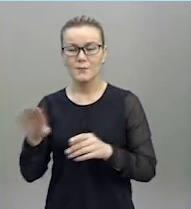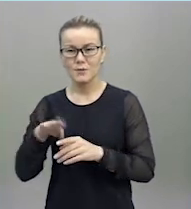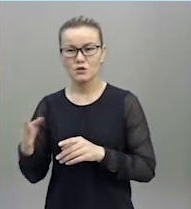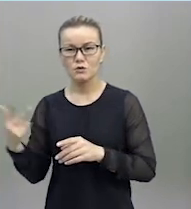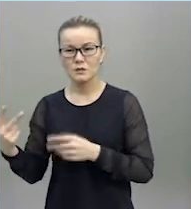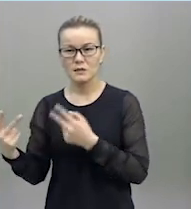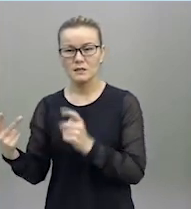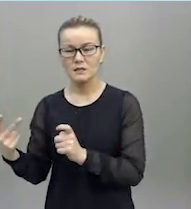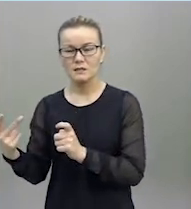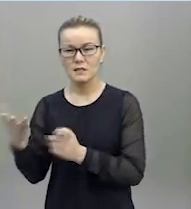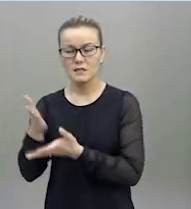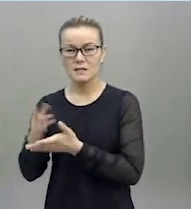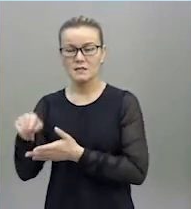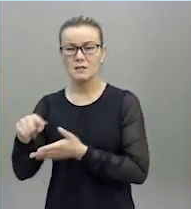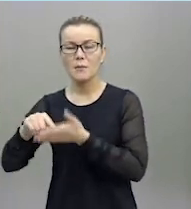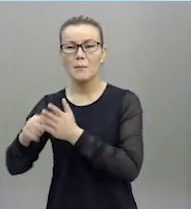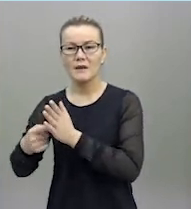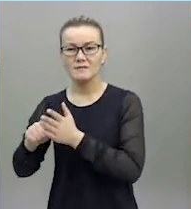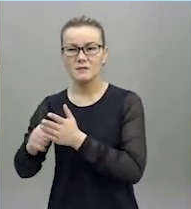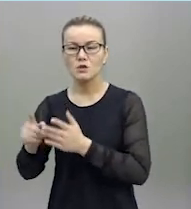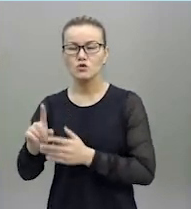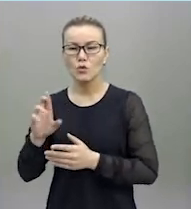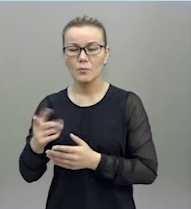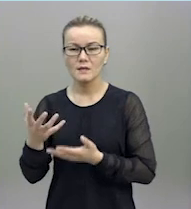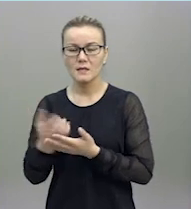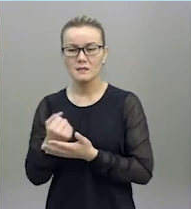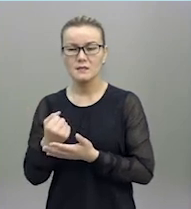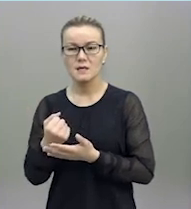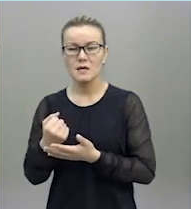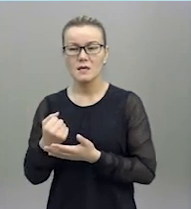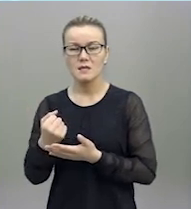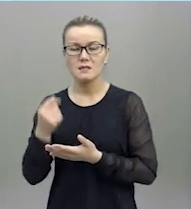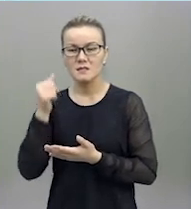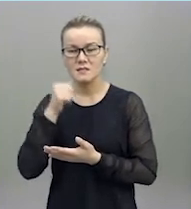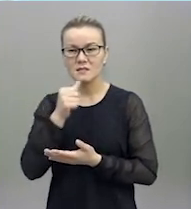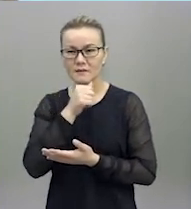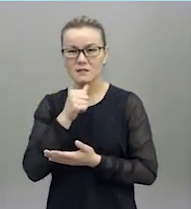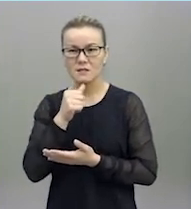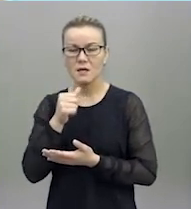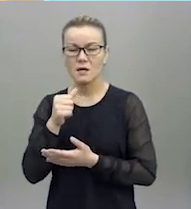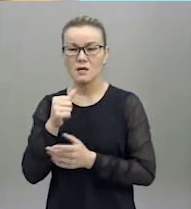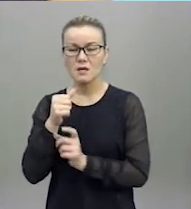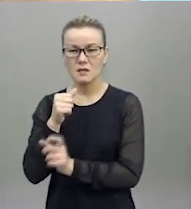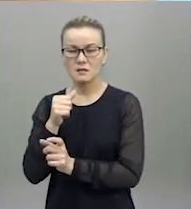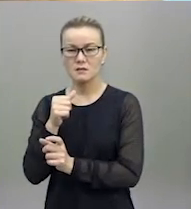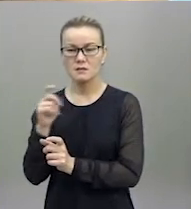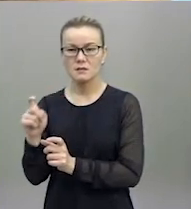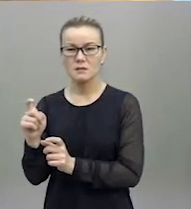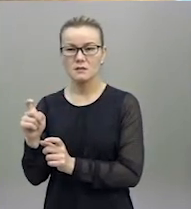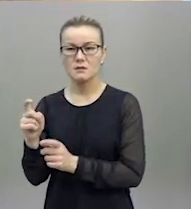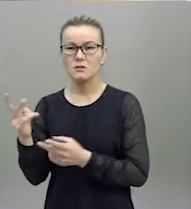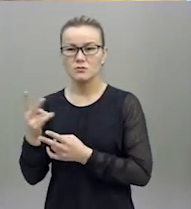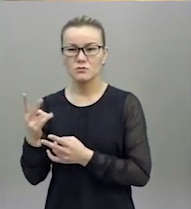до произведение значит чтобы найти неизвестный множитель мы должны произведение разделить на известные множитель тоесть